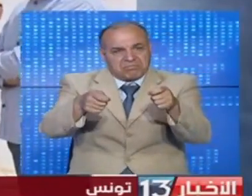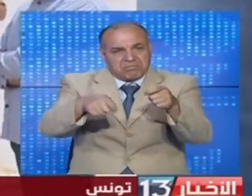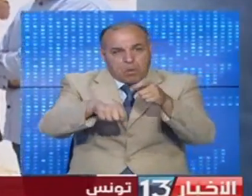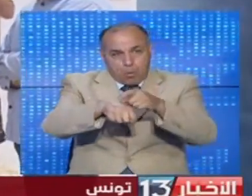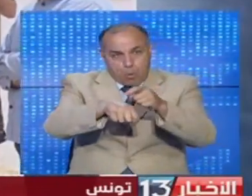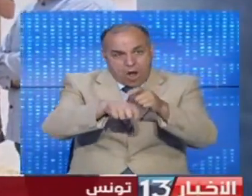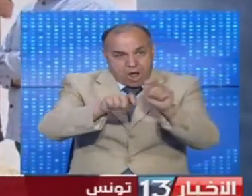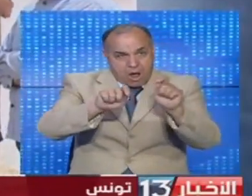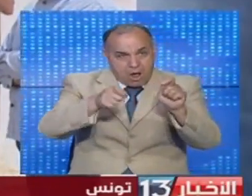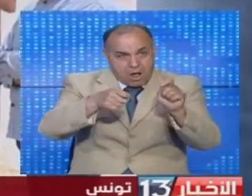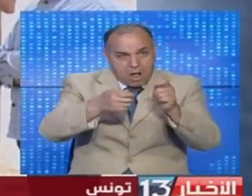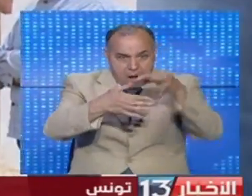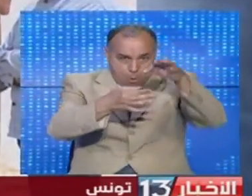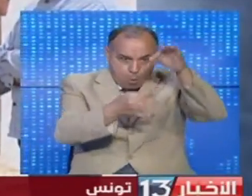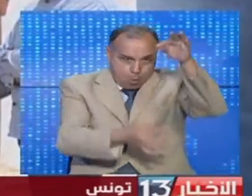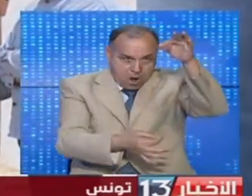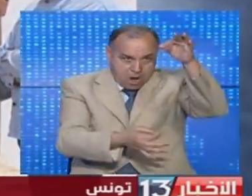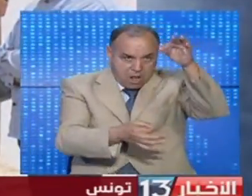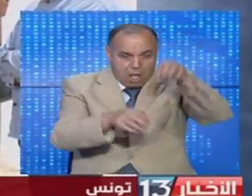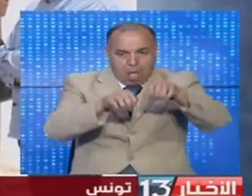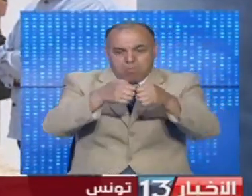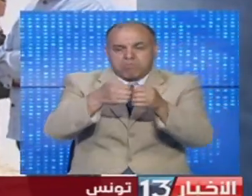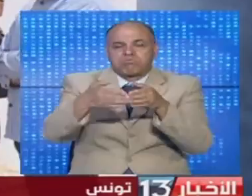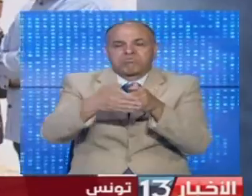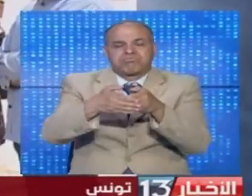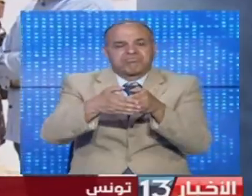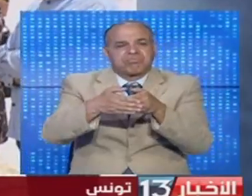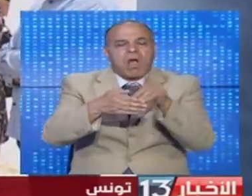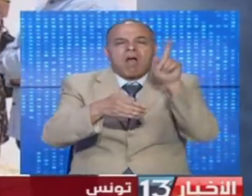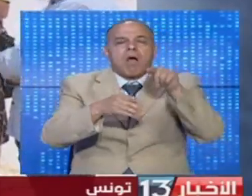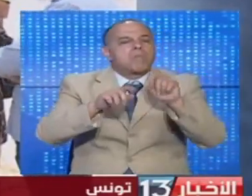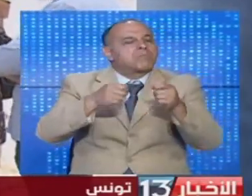القيمون على طول